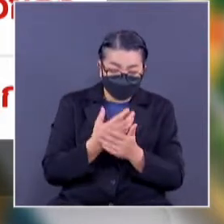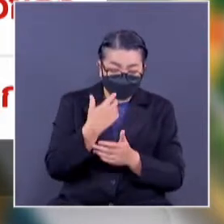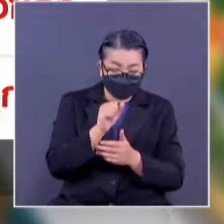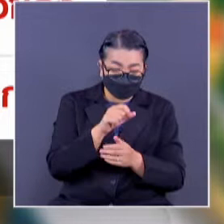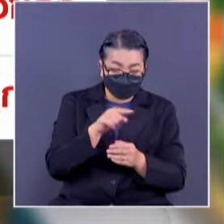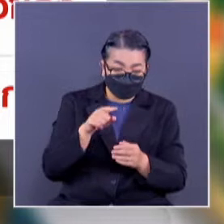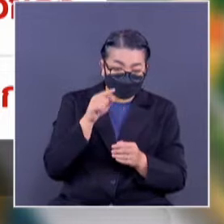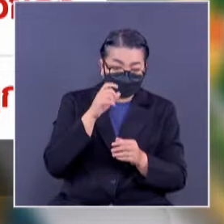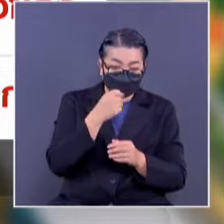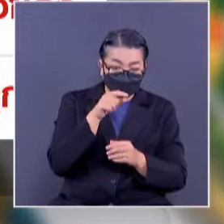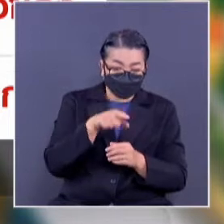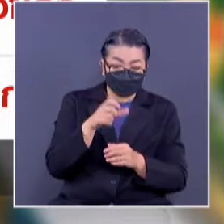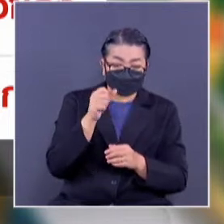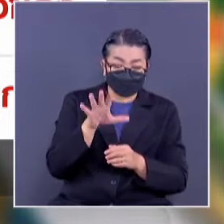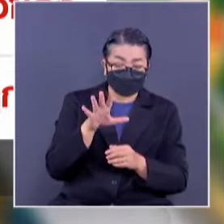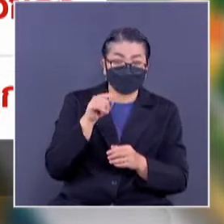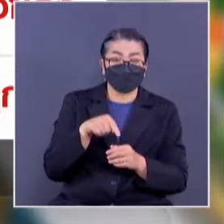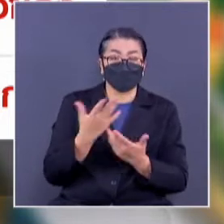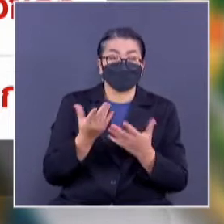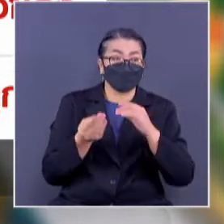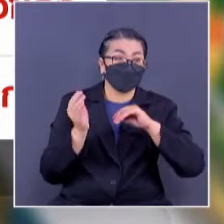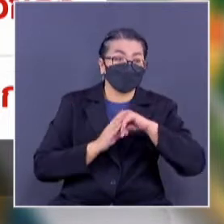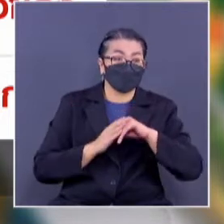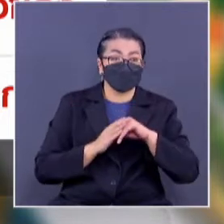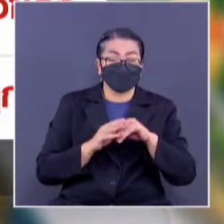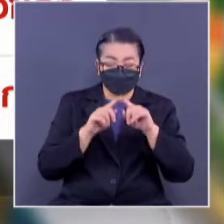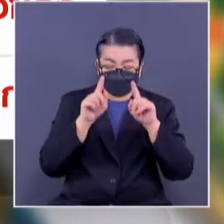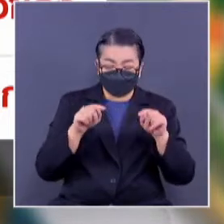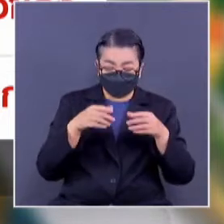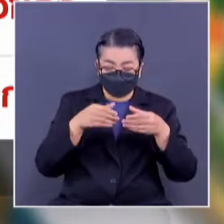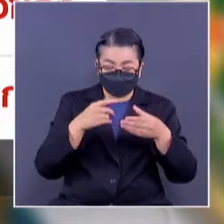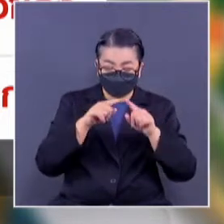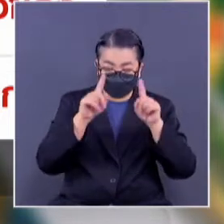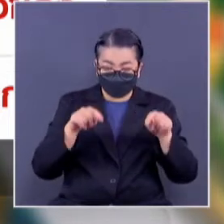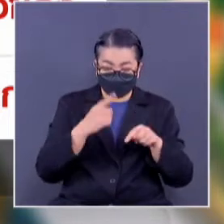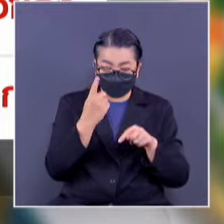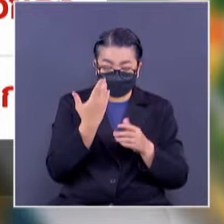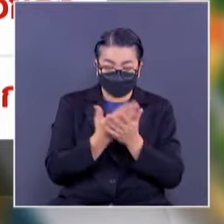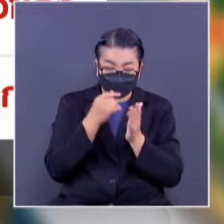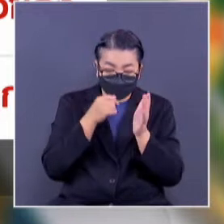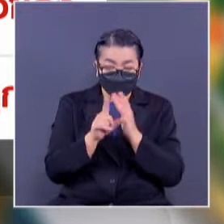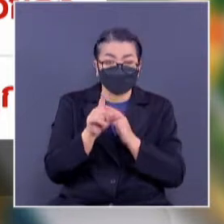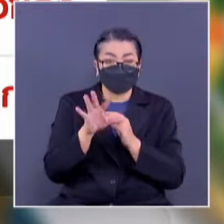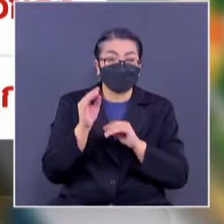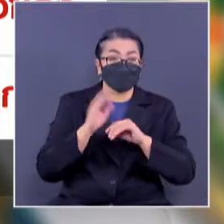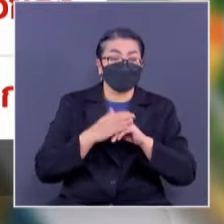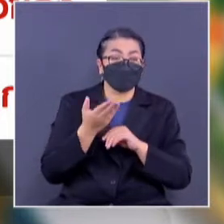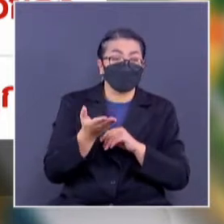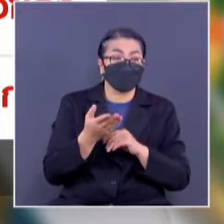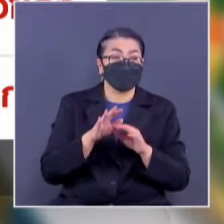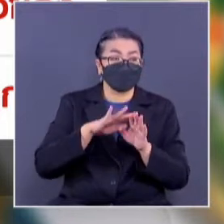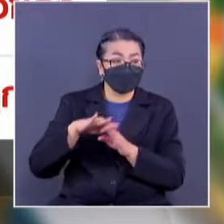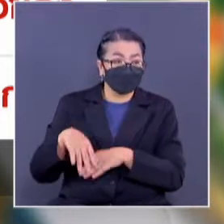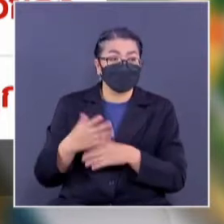ค์นะคะจากเดิมที่เรารายงานไปว่าจะขอขึ้นซองละ25สตางค์นั่นเองค่ะล้างต้นทุนการผลิตทั้งน้ำมันปาล์มแป้งสา